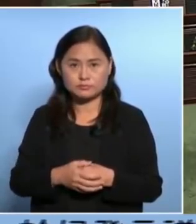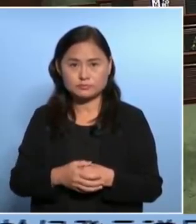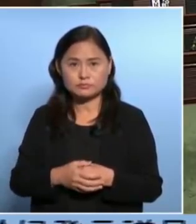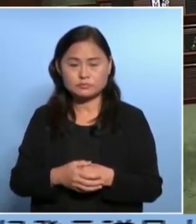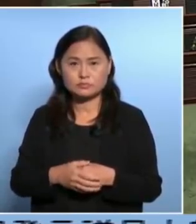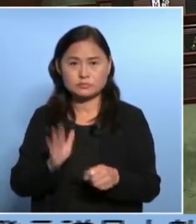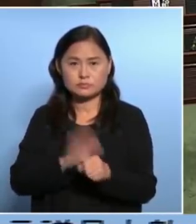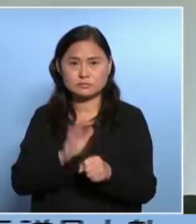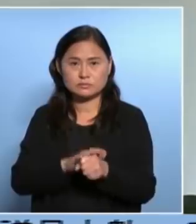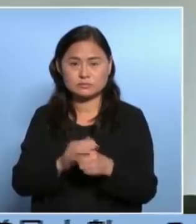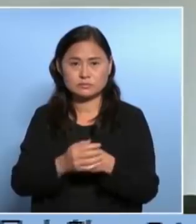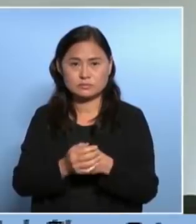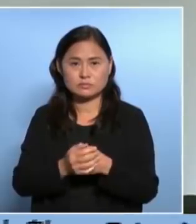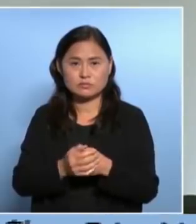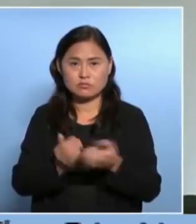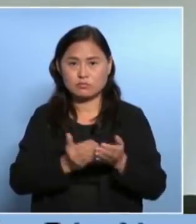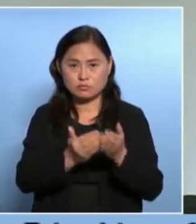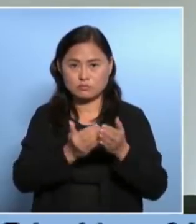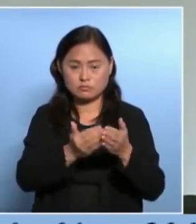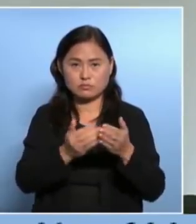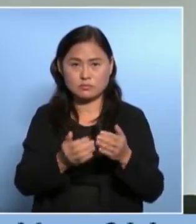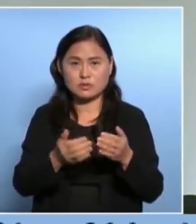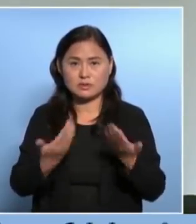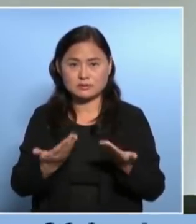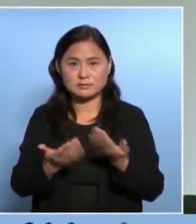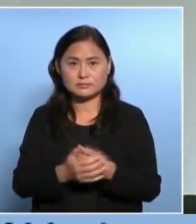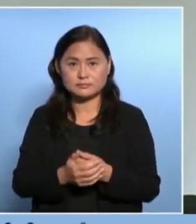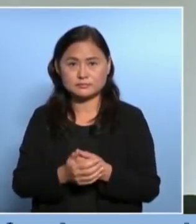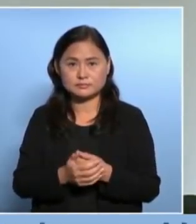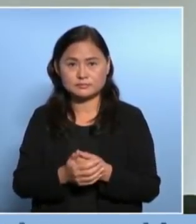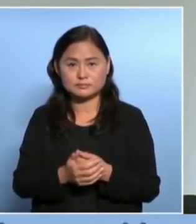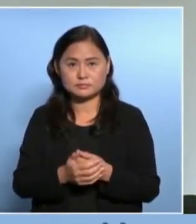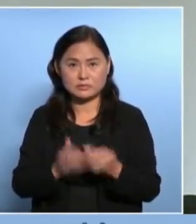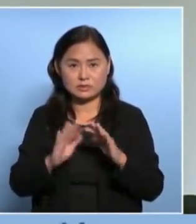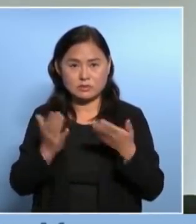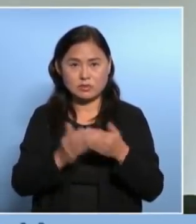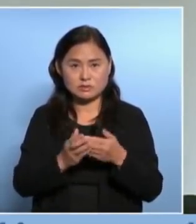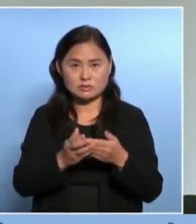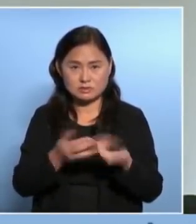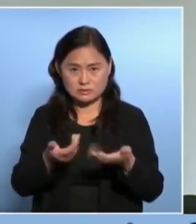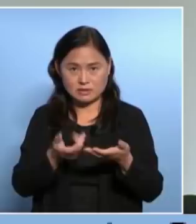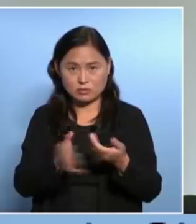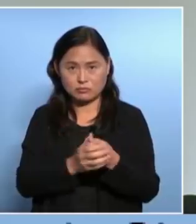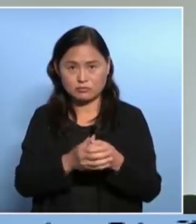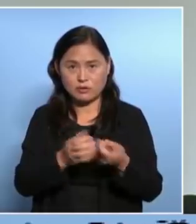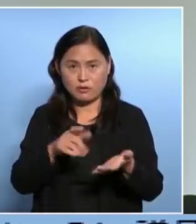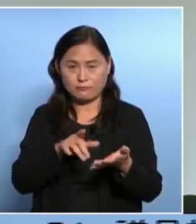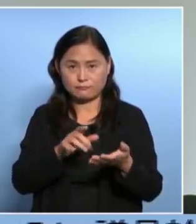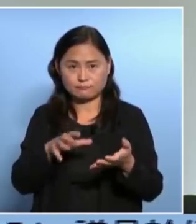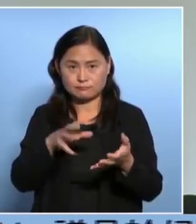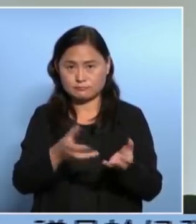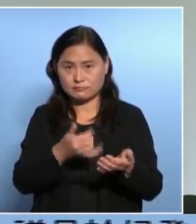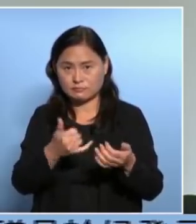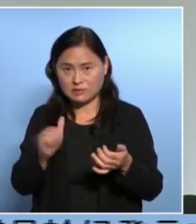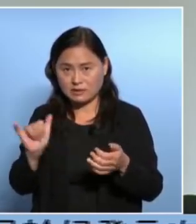日本那個郵輪呢，就現在呢我們開始撤離了，我的問題就是在